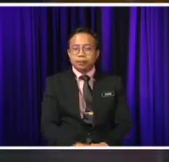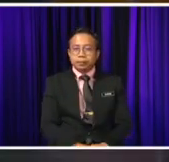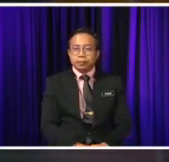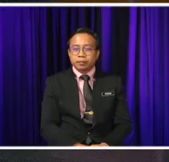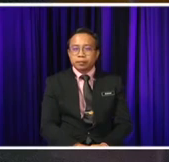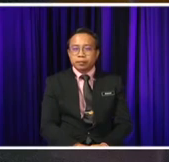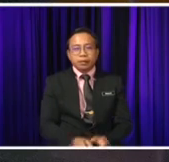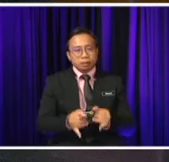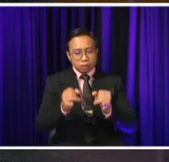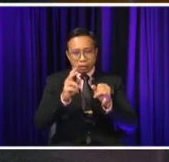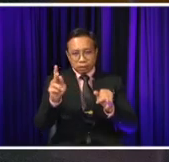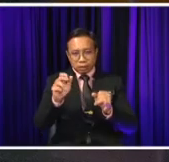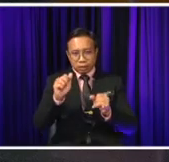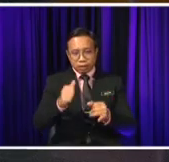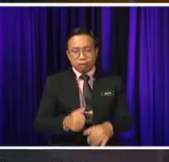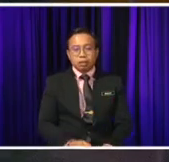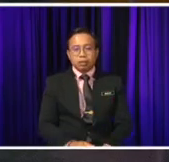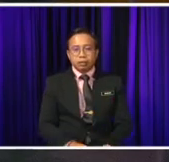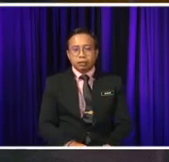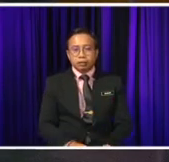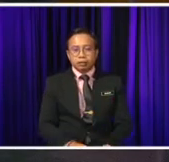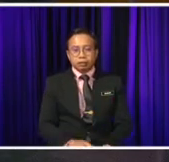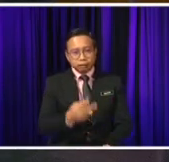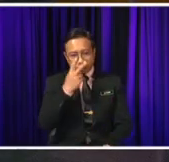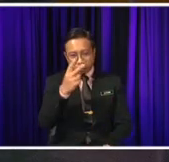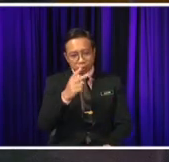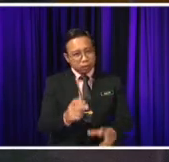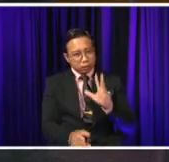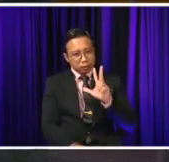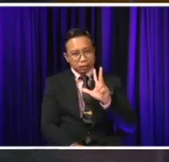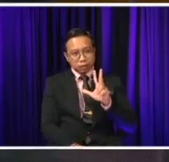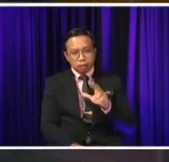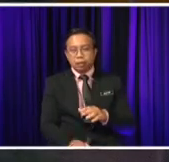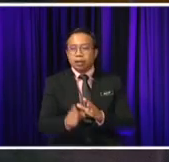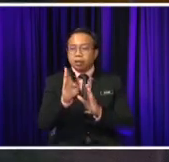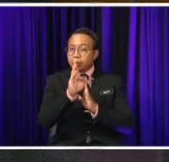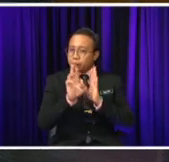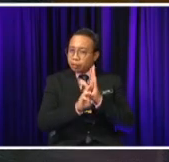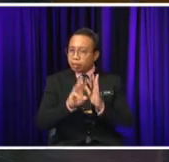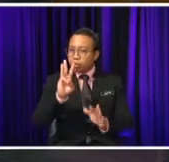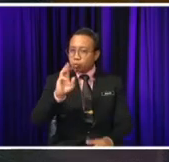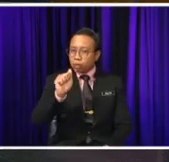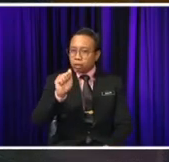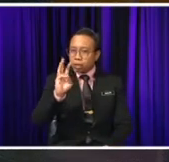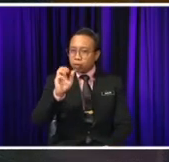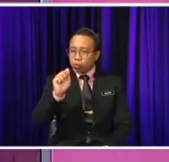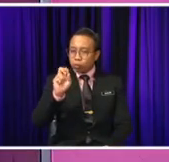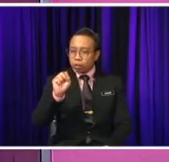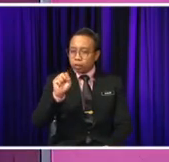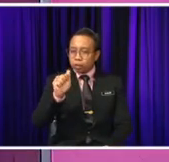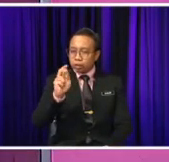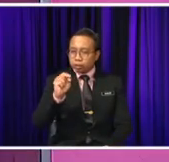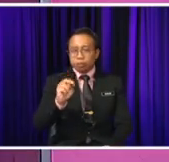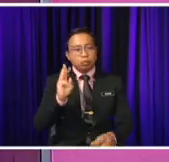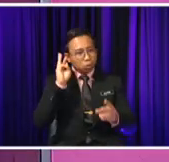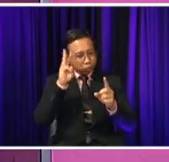menjalankan amanah sebagai pengacara betul oke kita tengok yang ketiga berwawasan apa ini berwawasan nih dalam menjadi